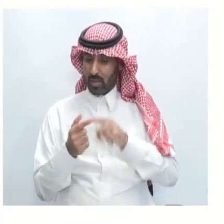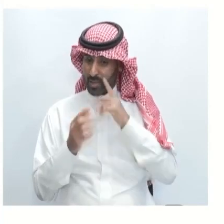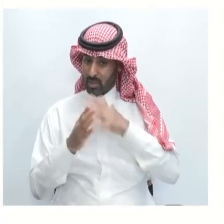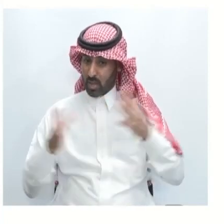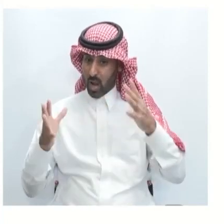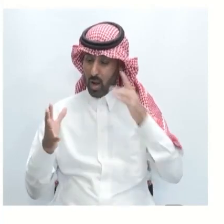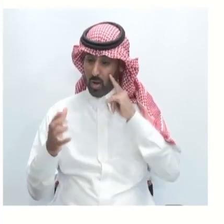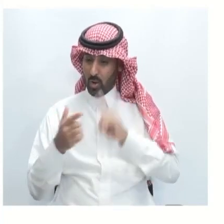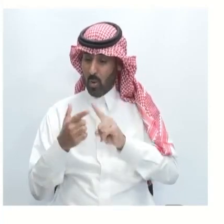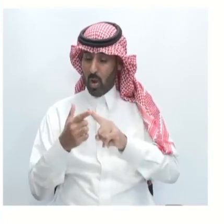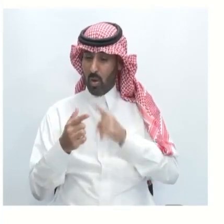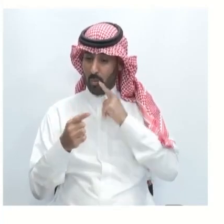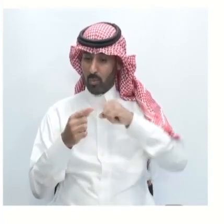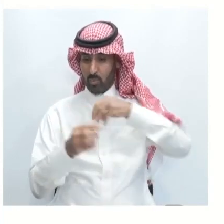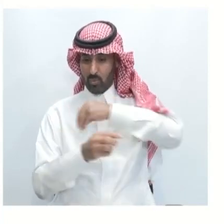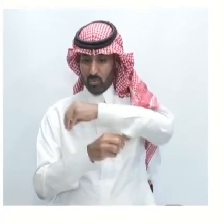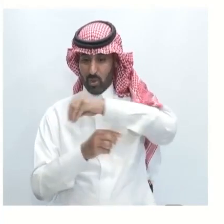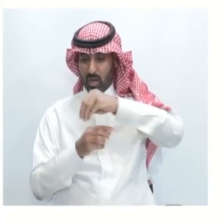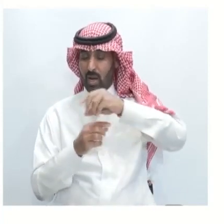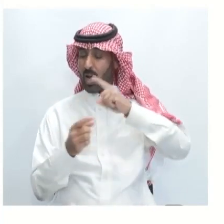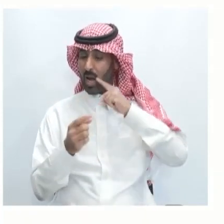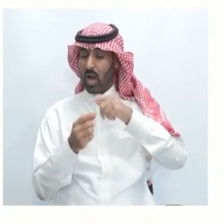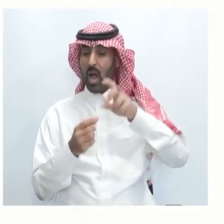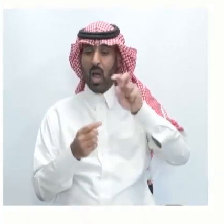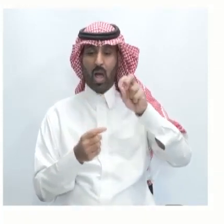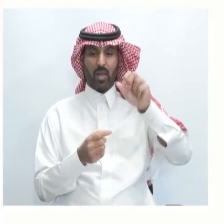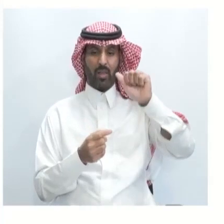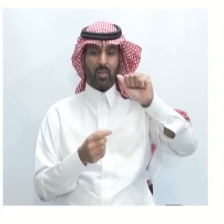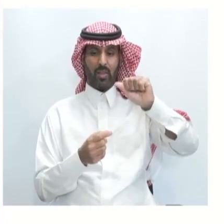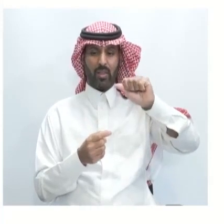قضيه مسوره وقضيه مهمله